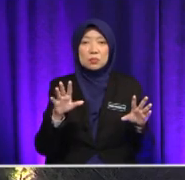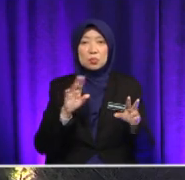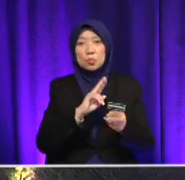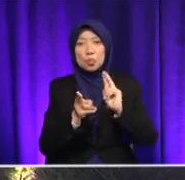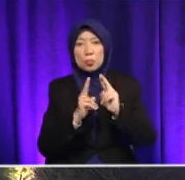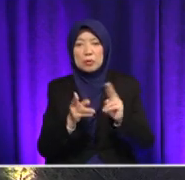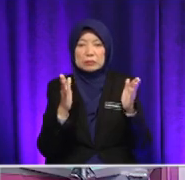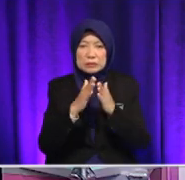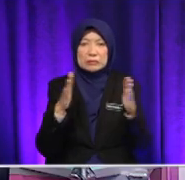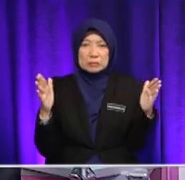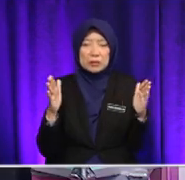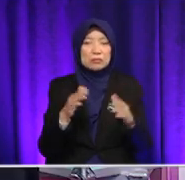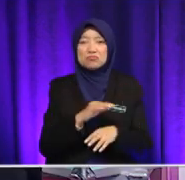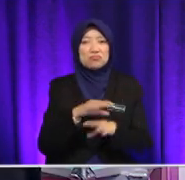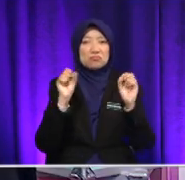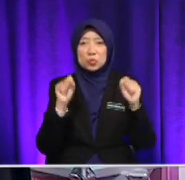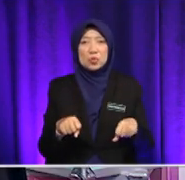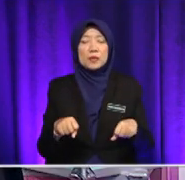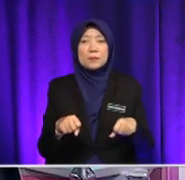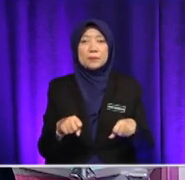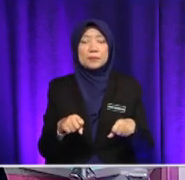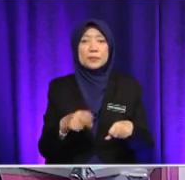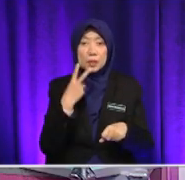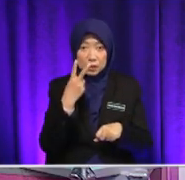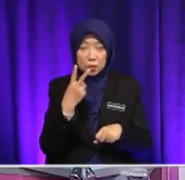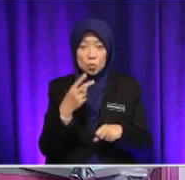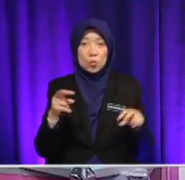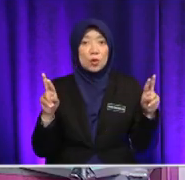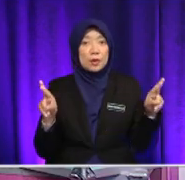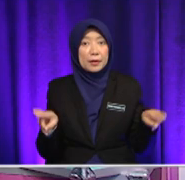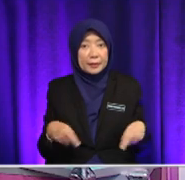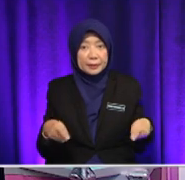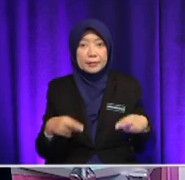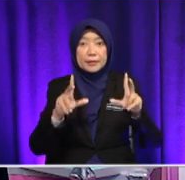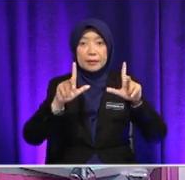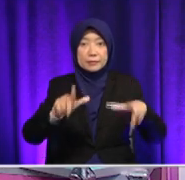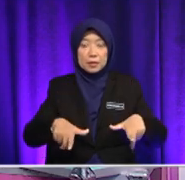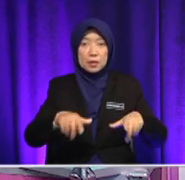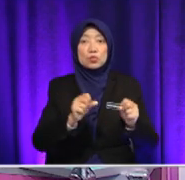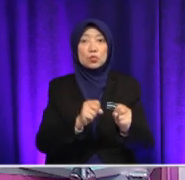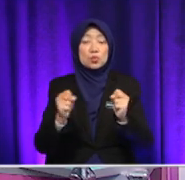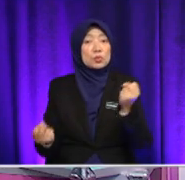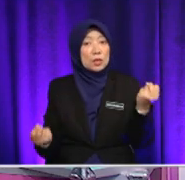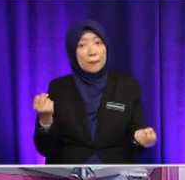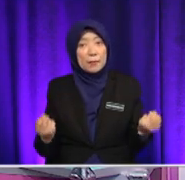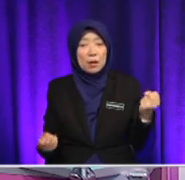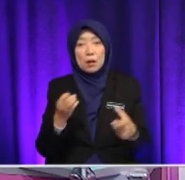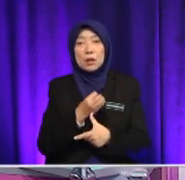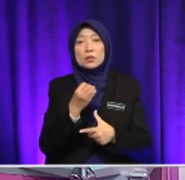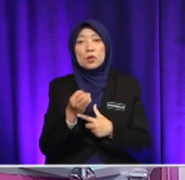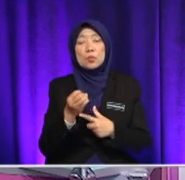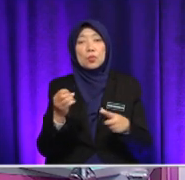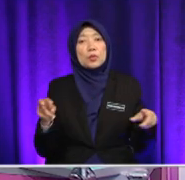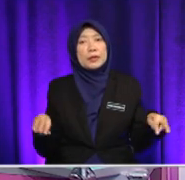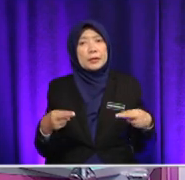oke kemudian kita tengok kepada sama adik-adik letaknya susunan seimbang ataupun mereka letak yang